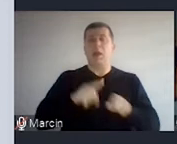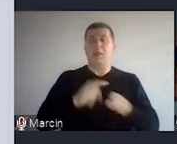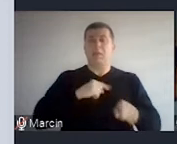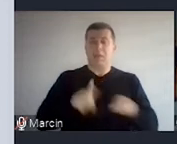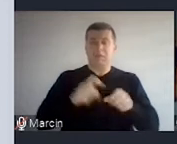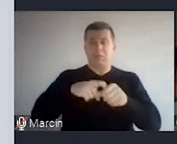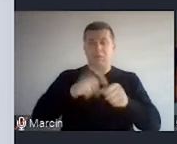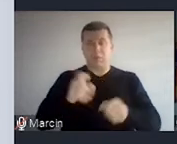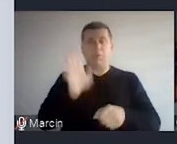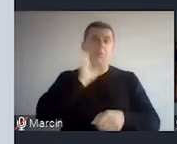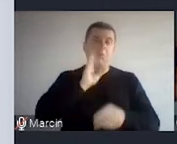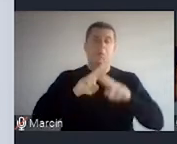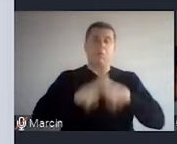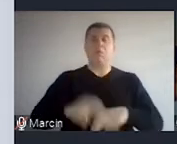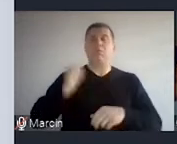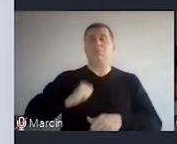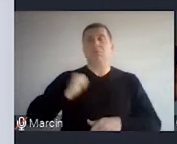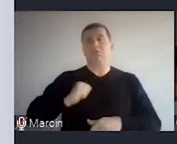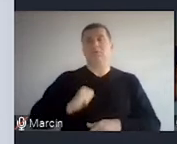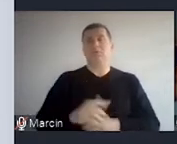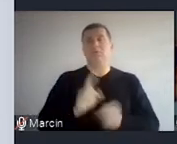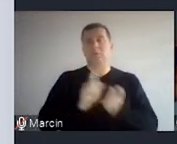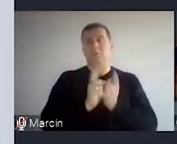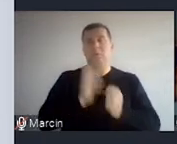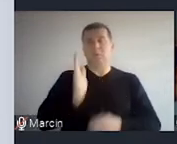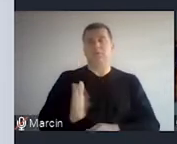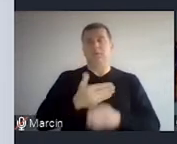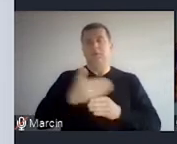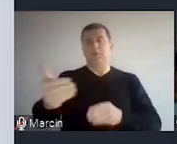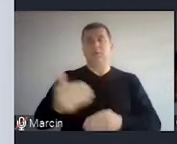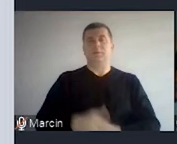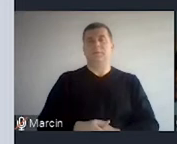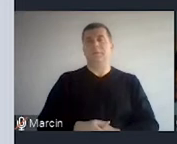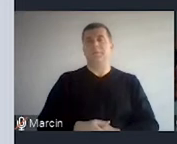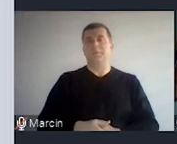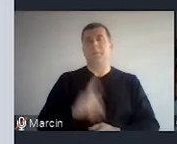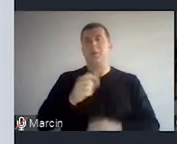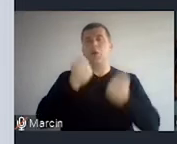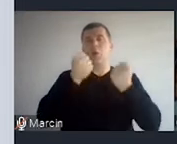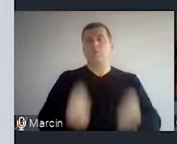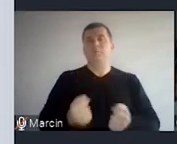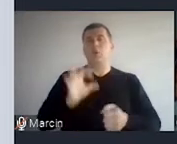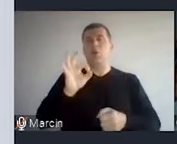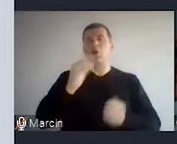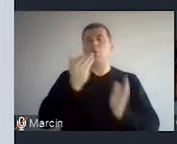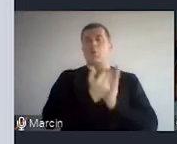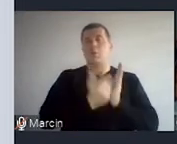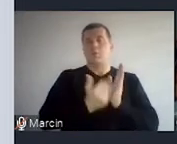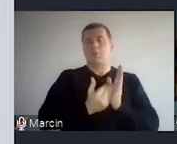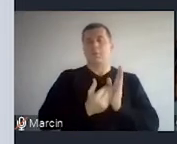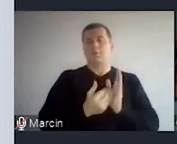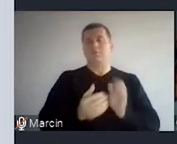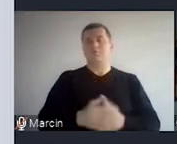będę wracał na spotkanie. Więc ze względu na obciążenie oprogramowania